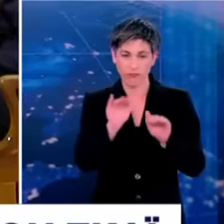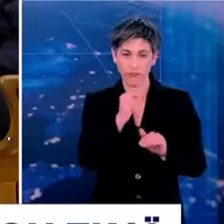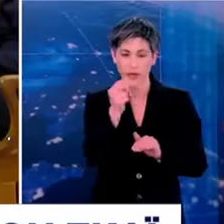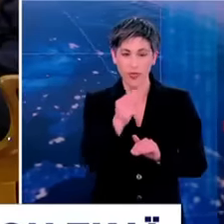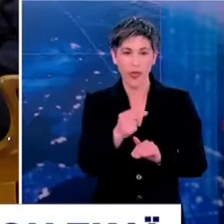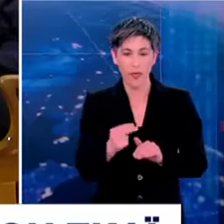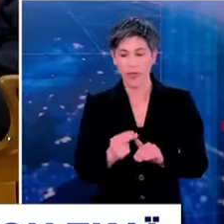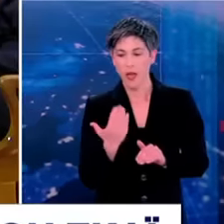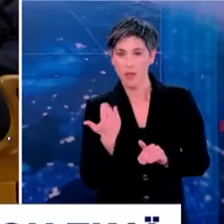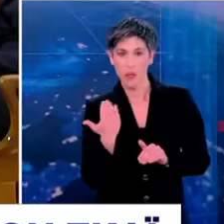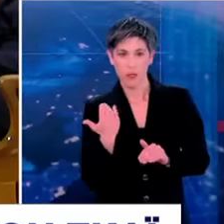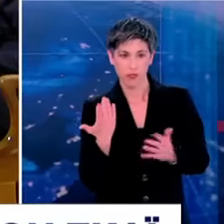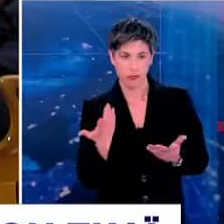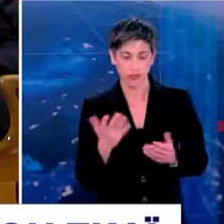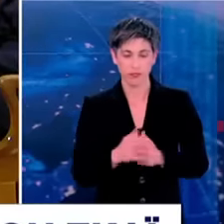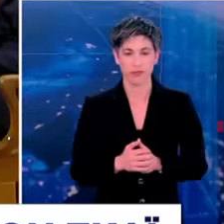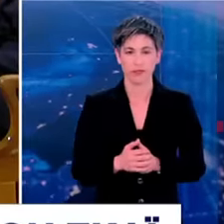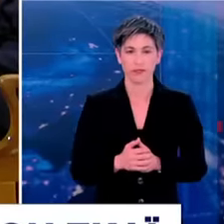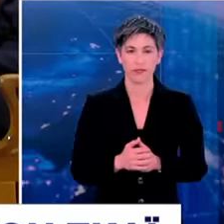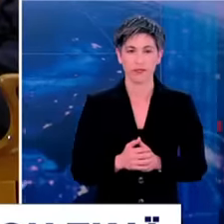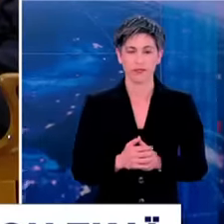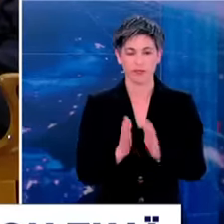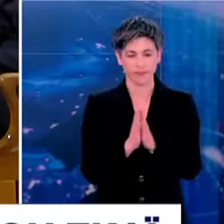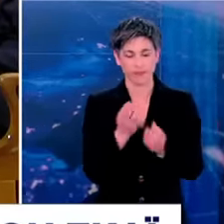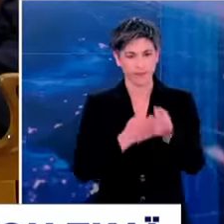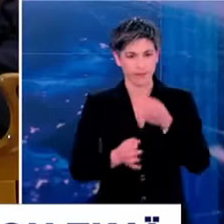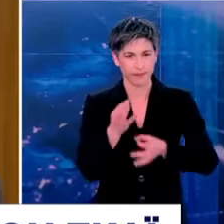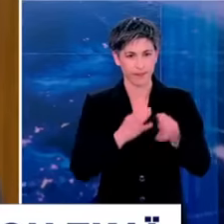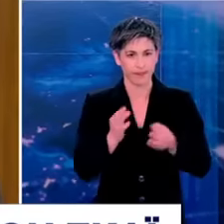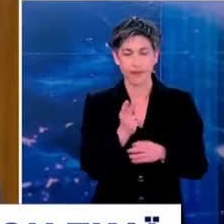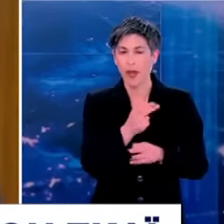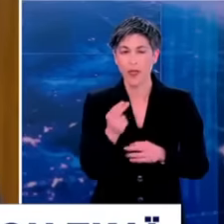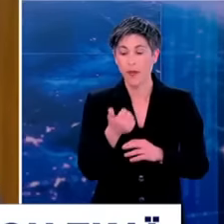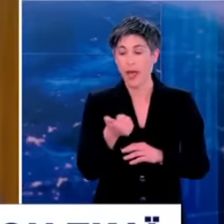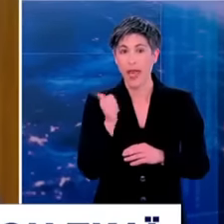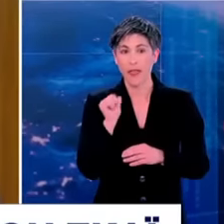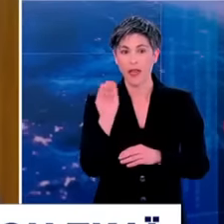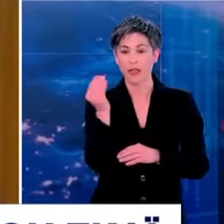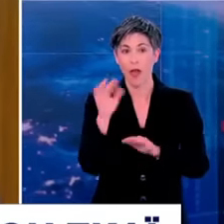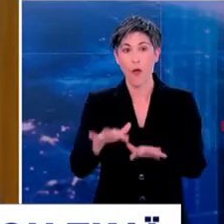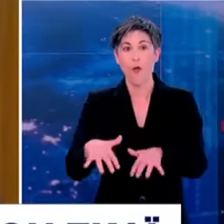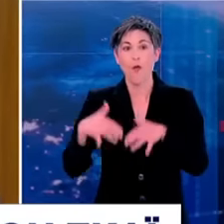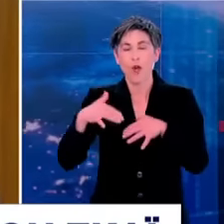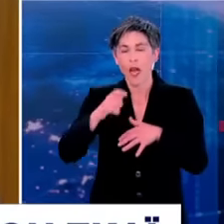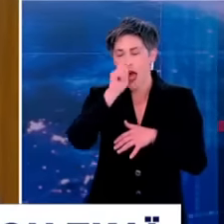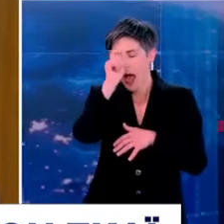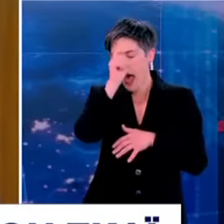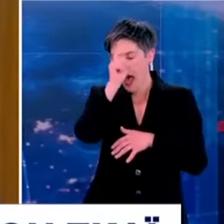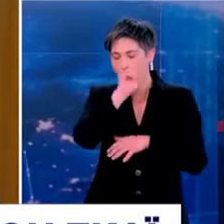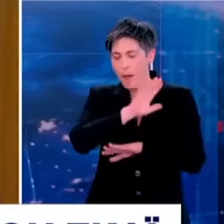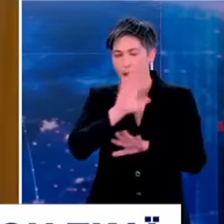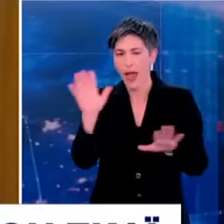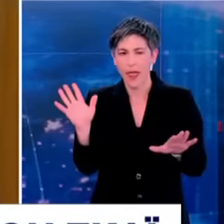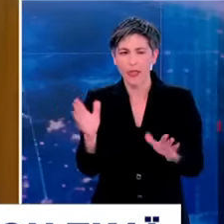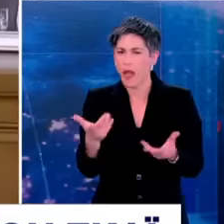επικαιρότητας. Να ζητήσω το σχόλιο σας για τα όσα απαράδεκτα παρακολουθήσαμε να εκτυλίσσονται χθες στο Κοινοβούλιο. Πώς το είδατε